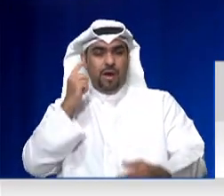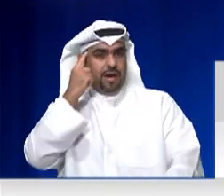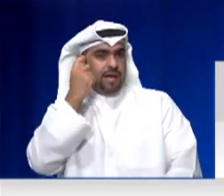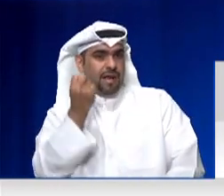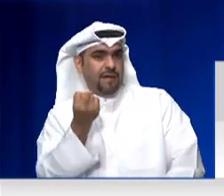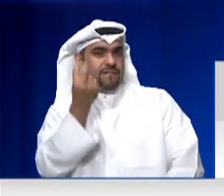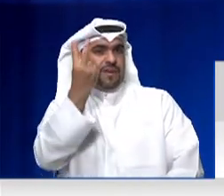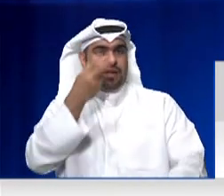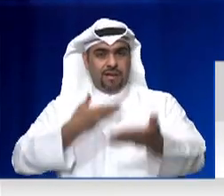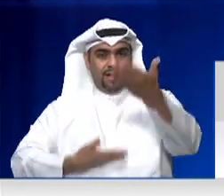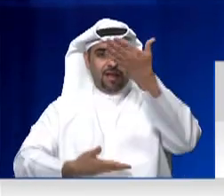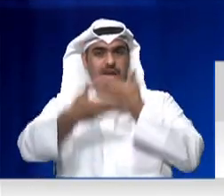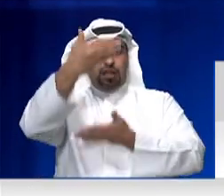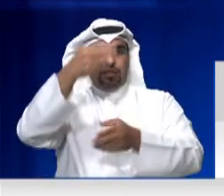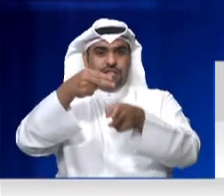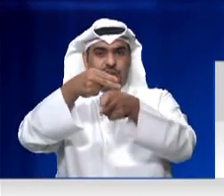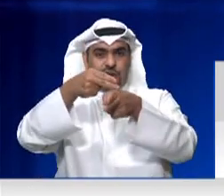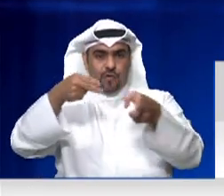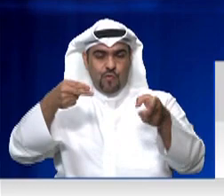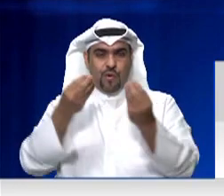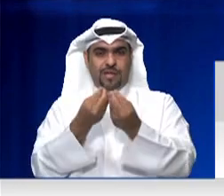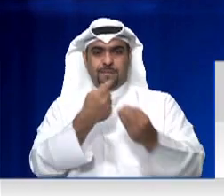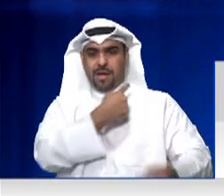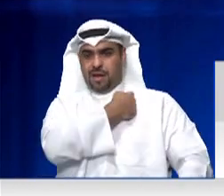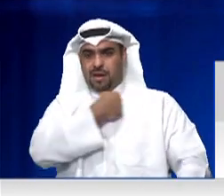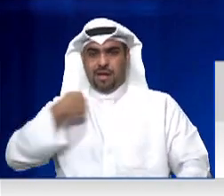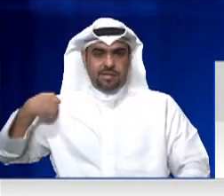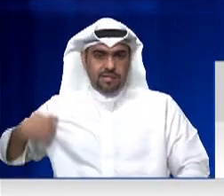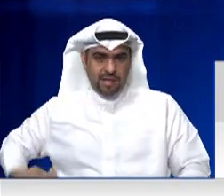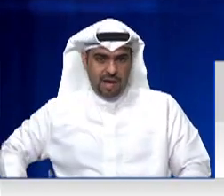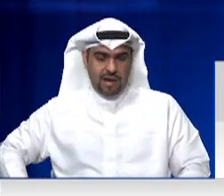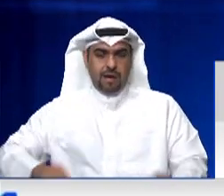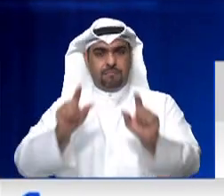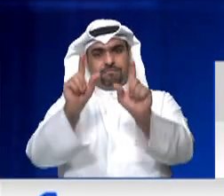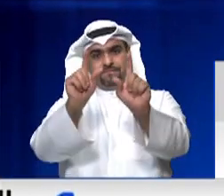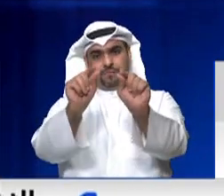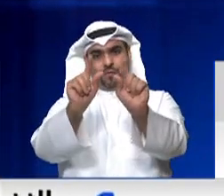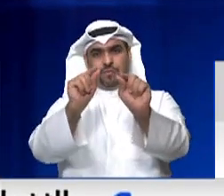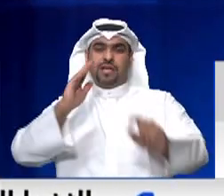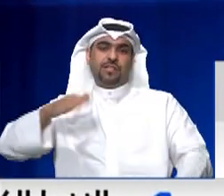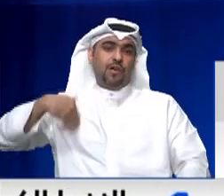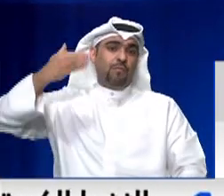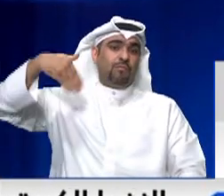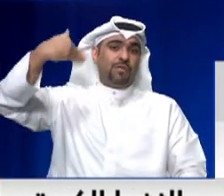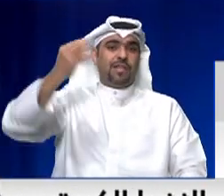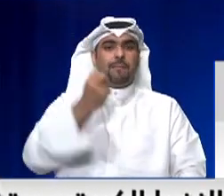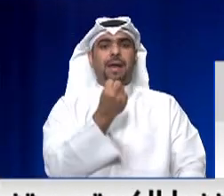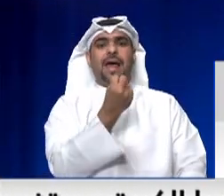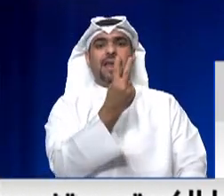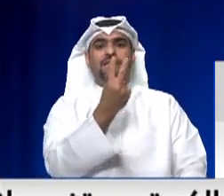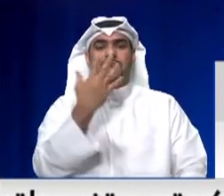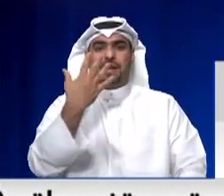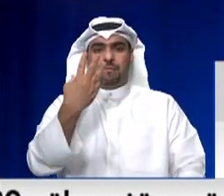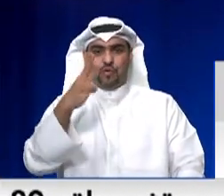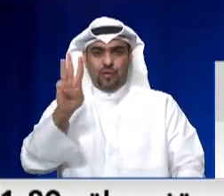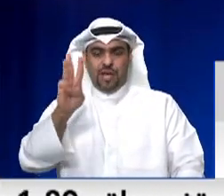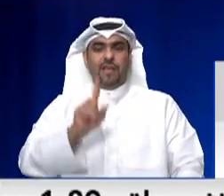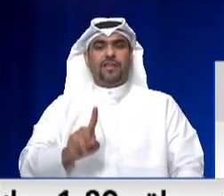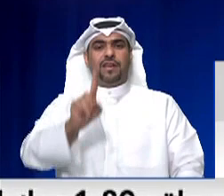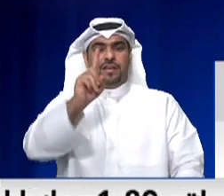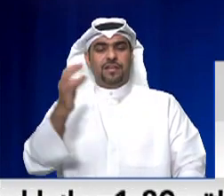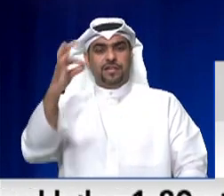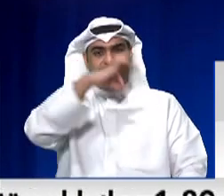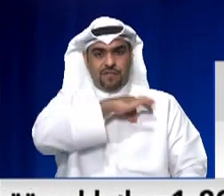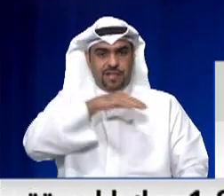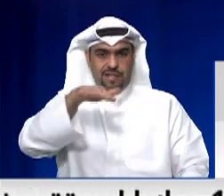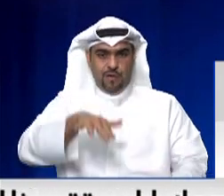تتناغم مع الرؤيه الوطنيه 2035 وخططها الانمائيه واهداف التنميه المستدامه جاء ذلك في